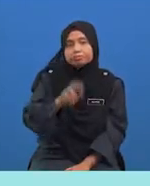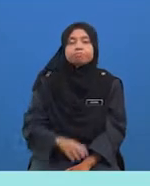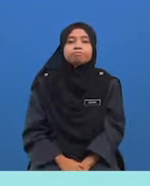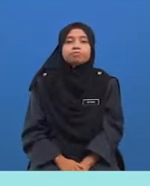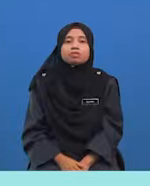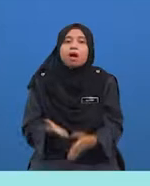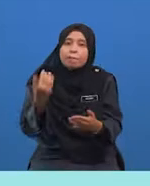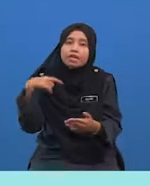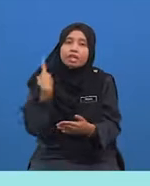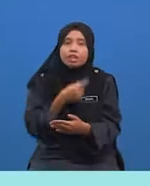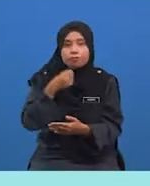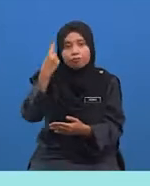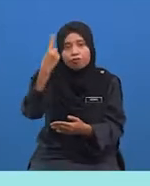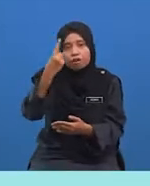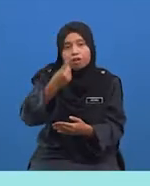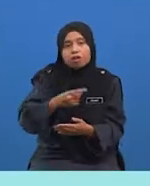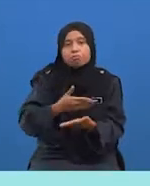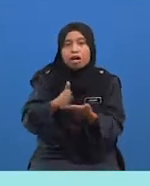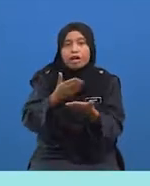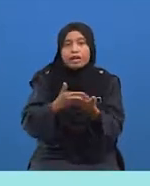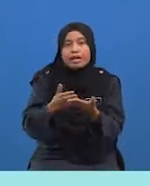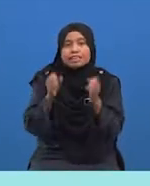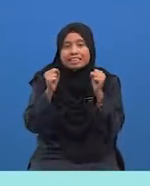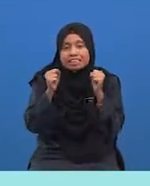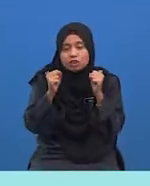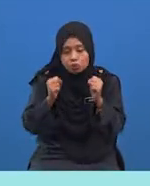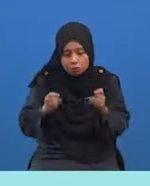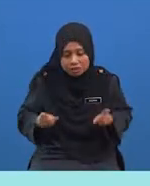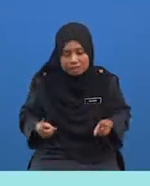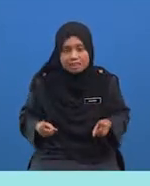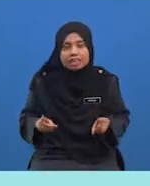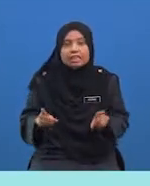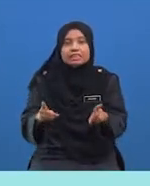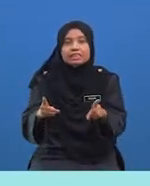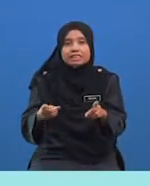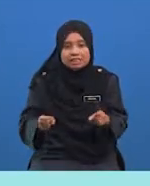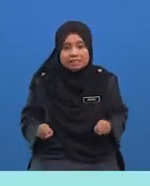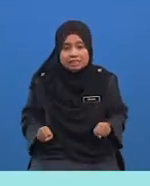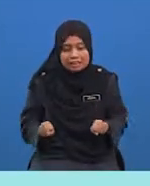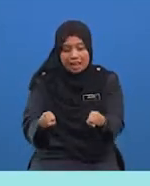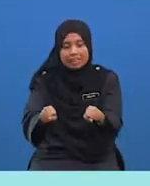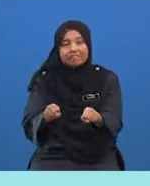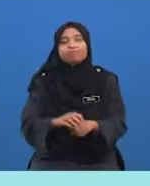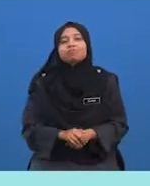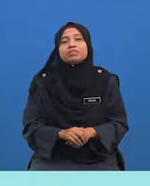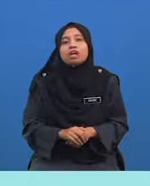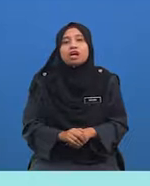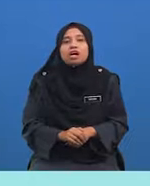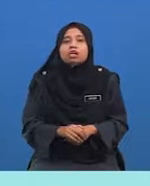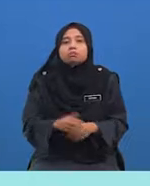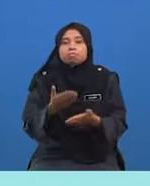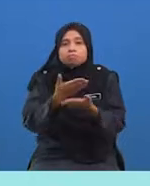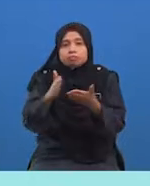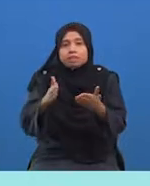Seterusnya, jom kita fahami dan ketahui ciri-ciri zon iklim sejuk sederhana. Zon sejuk